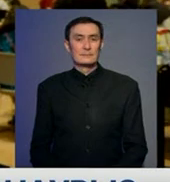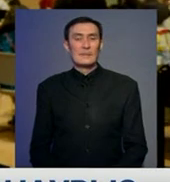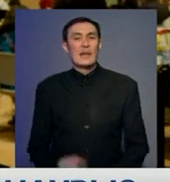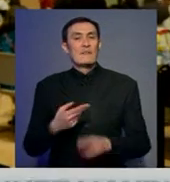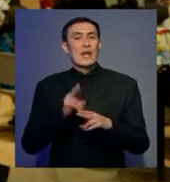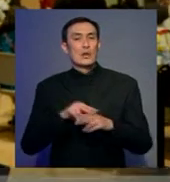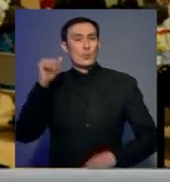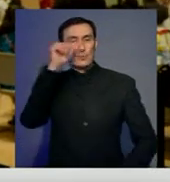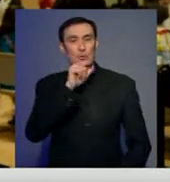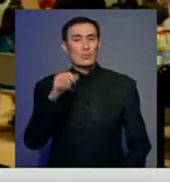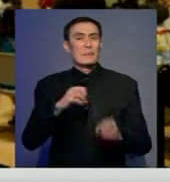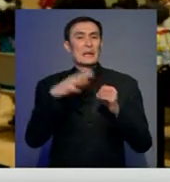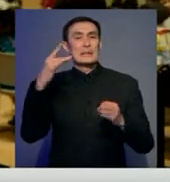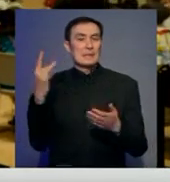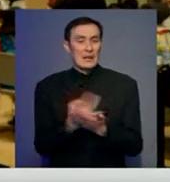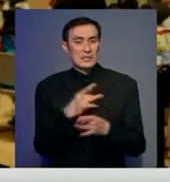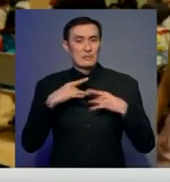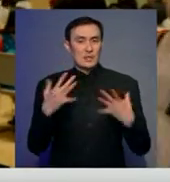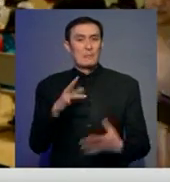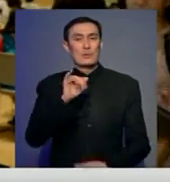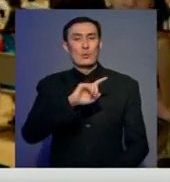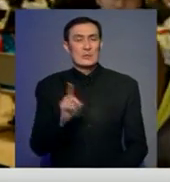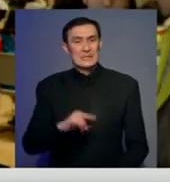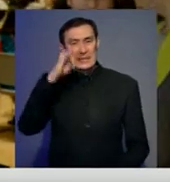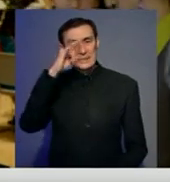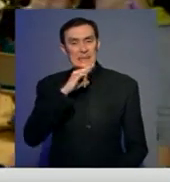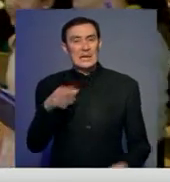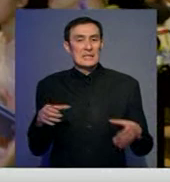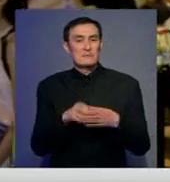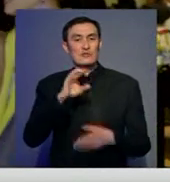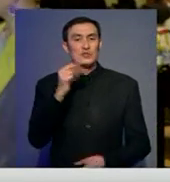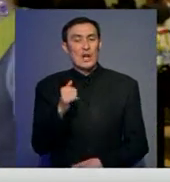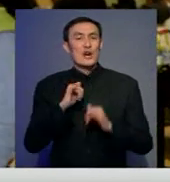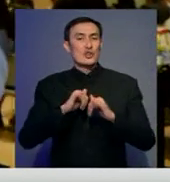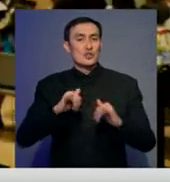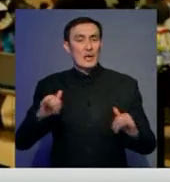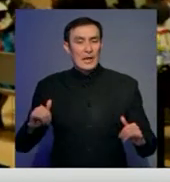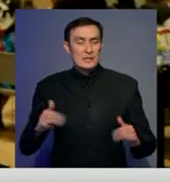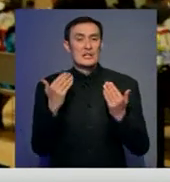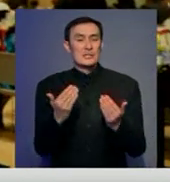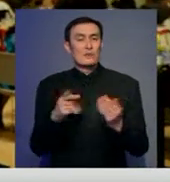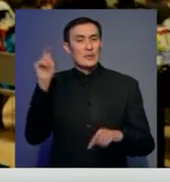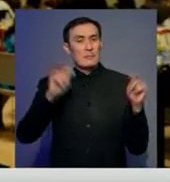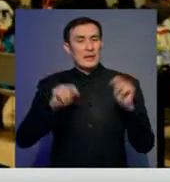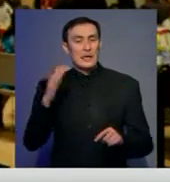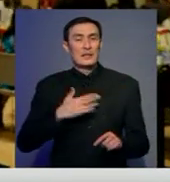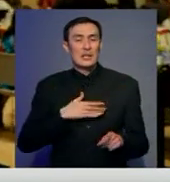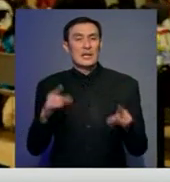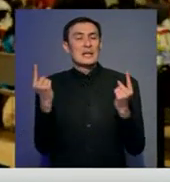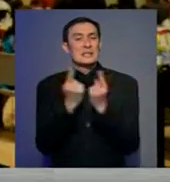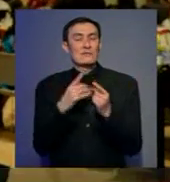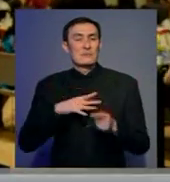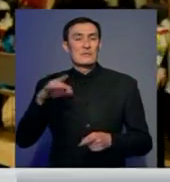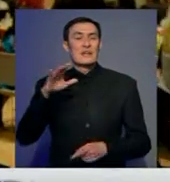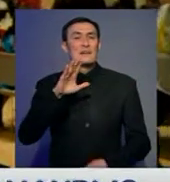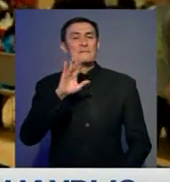В этом году мы уже 15-й раз отмечаем Наурыз. Казахская диаспора в США расширяется. Сегодня приехали наши соотечественники